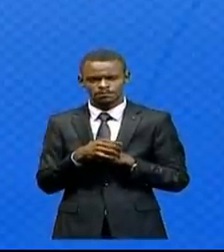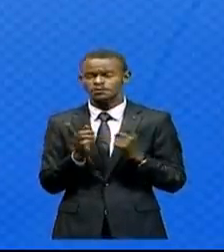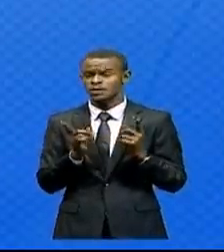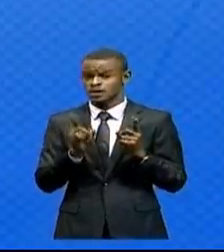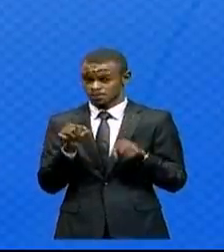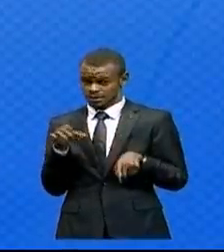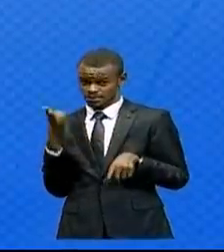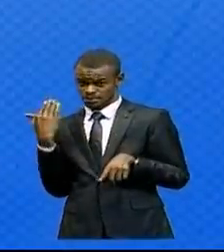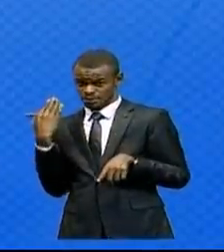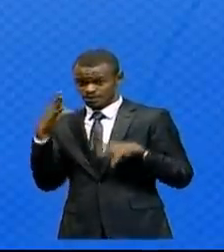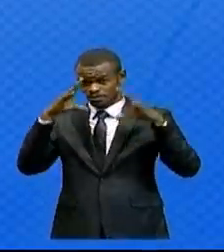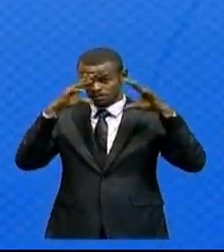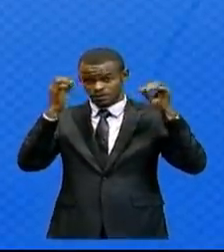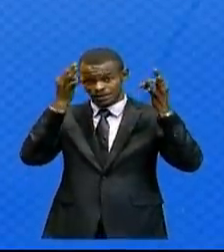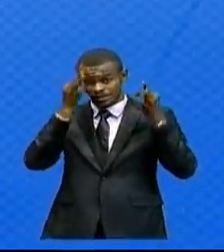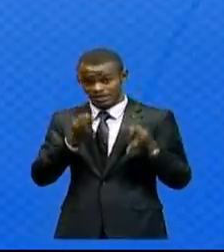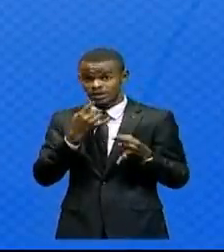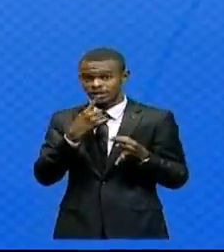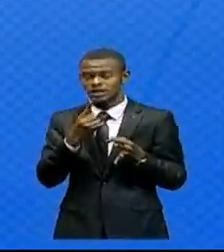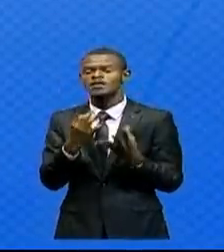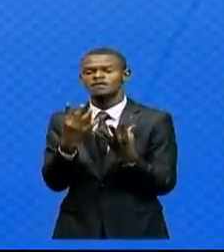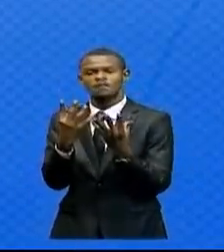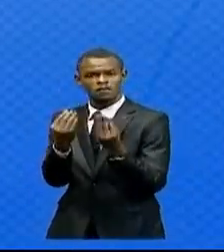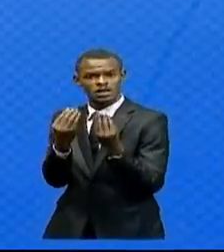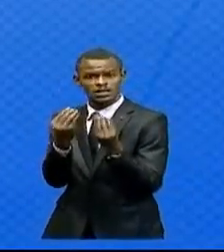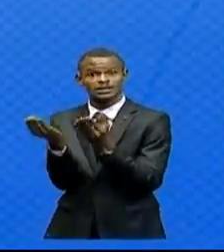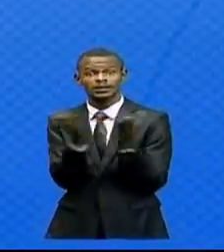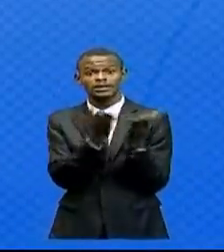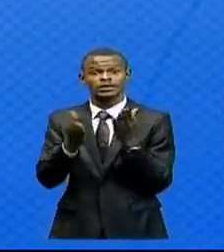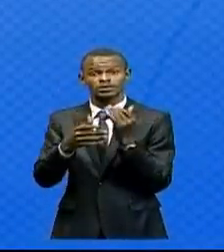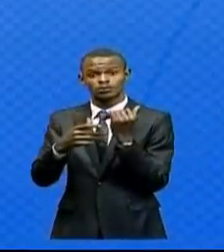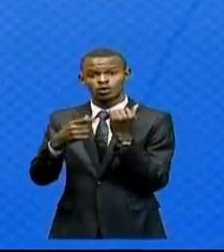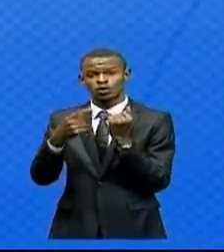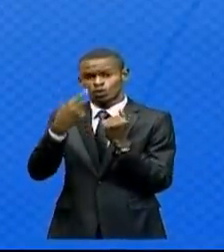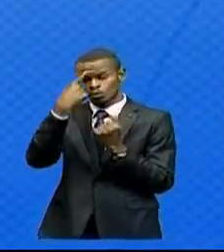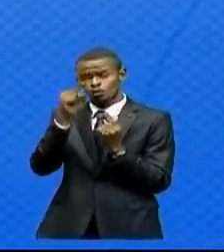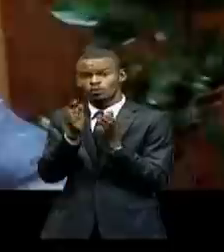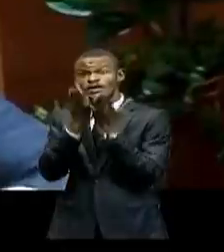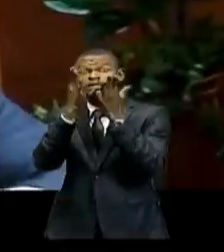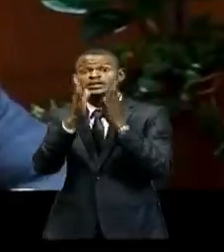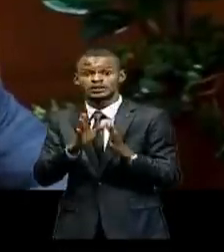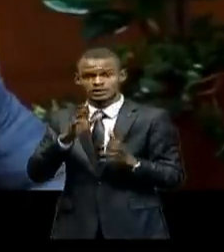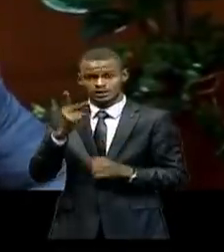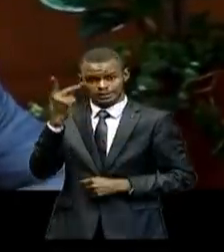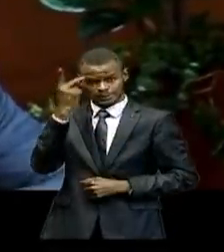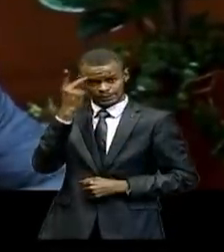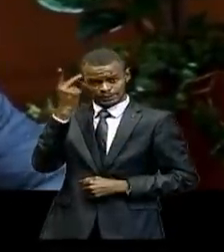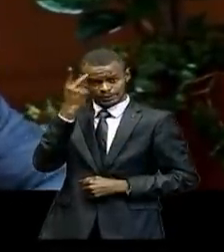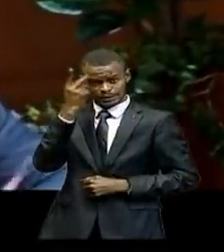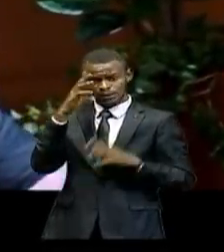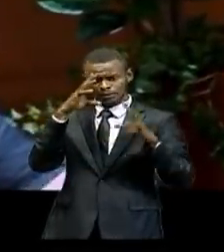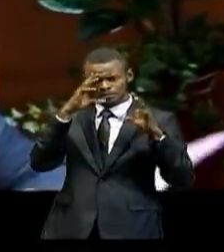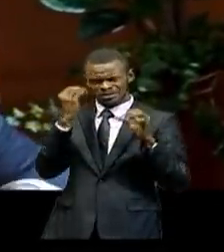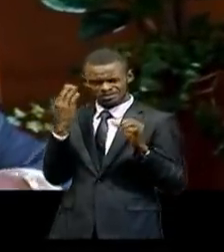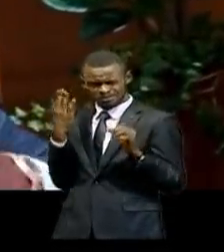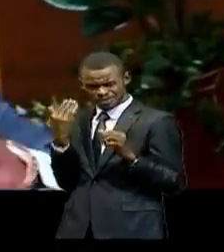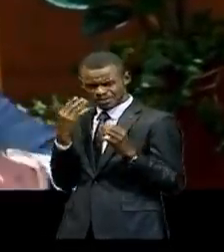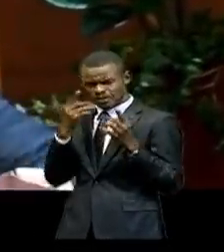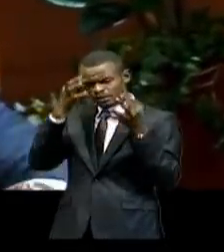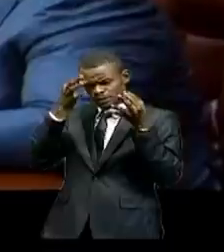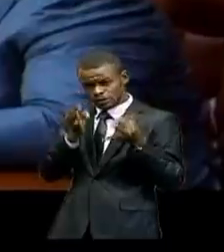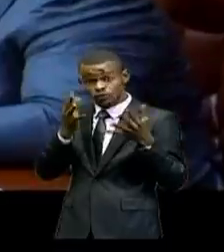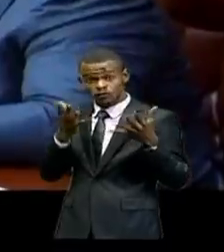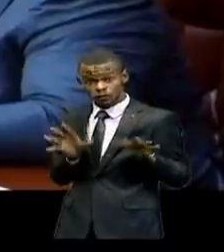facilités de transport aux étudiants de Kinshasa, le président de la République avait chargé en son temps le ministre en